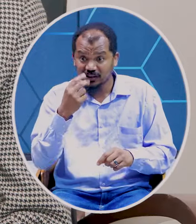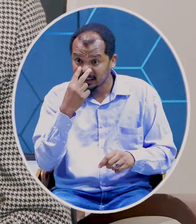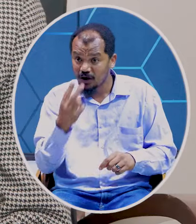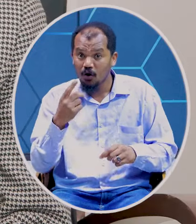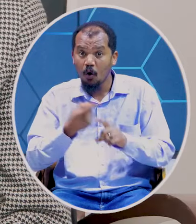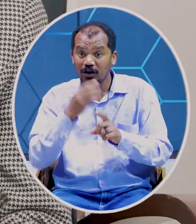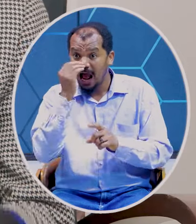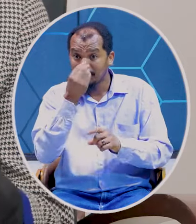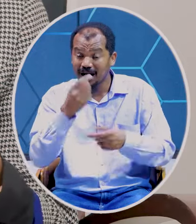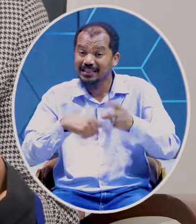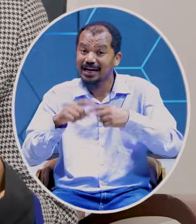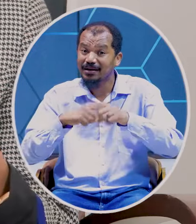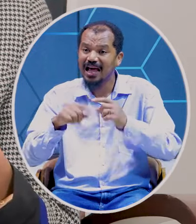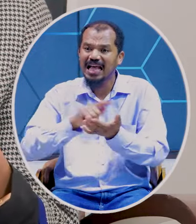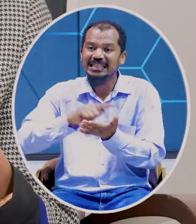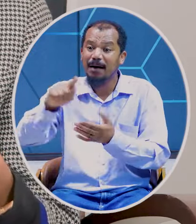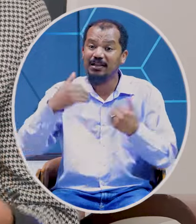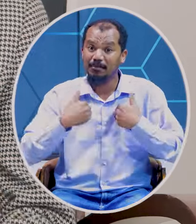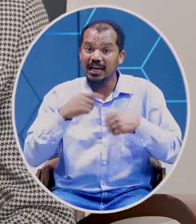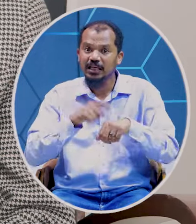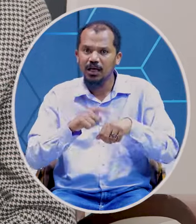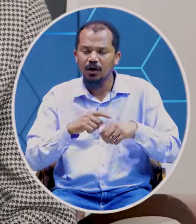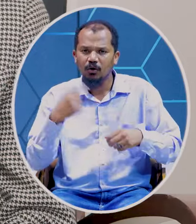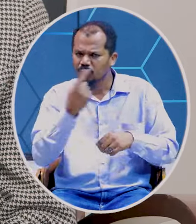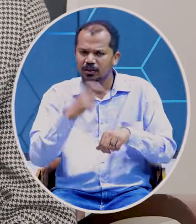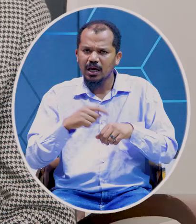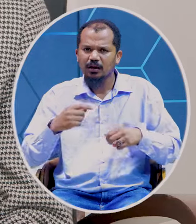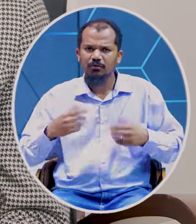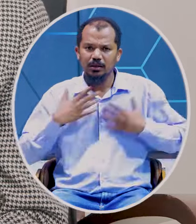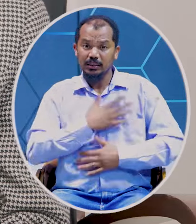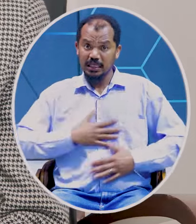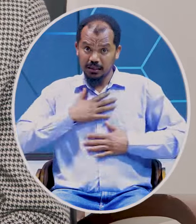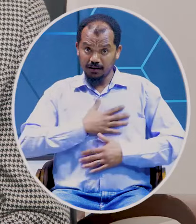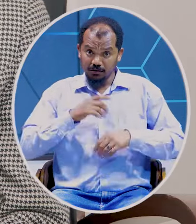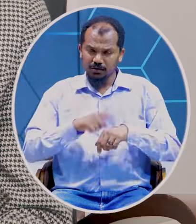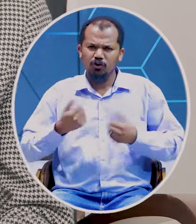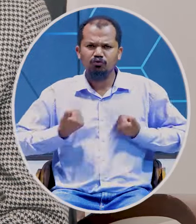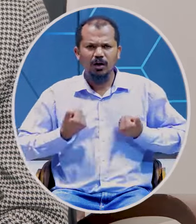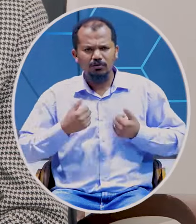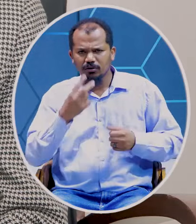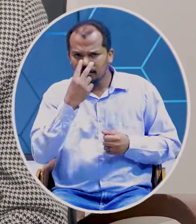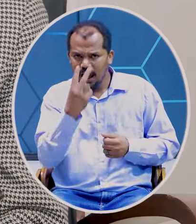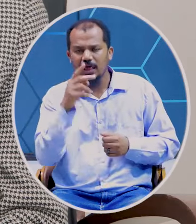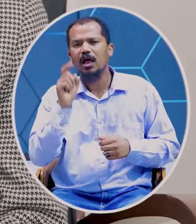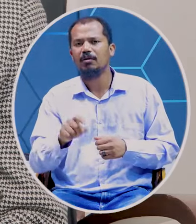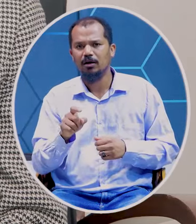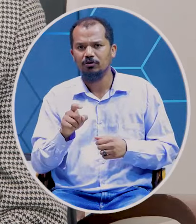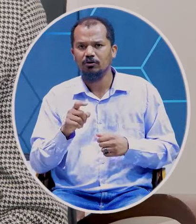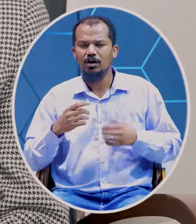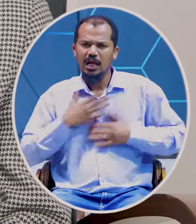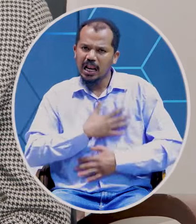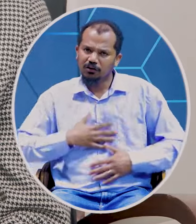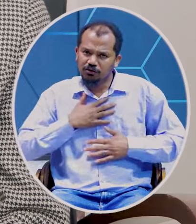አበባቸው ከመጣ እስከ ሳምንት ባለው ጊዜ ውስጥ ቼክ ማድረግ ነው። ገላቸውን ሲታጠቡ ሊሆን ይችላል። በወር አንዴ በቂ ነው።